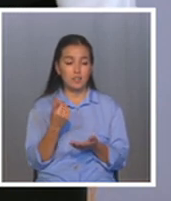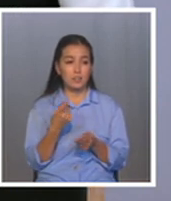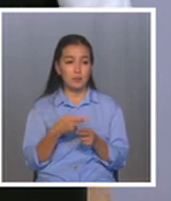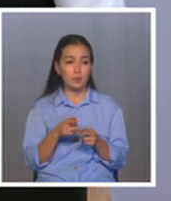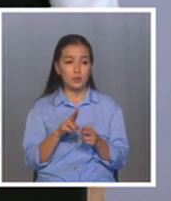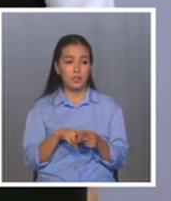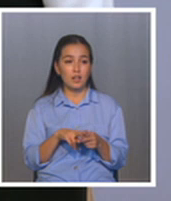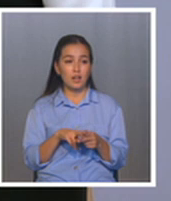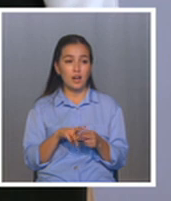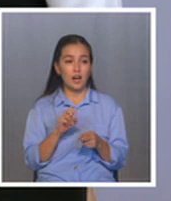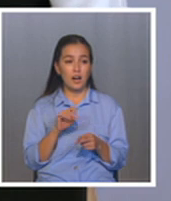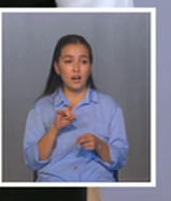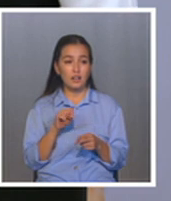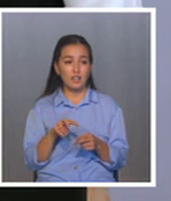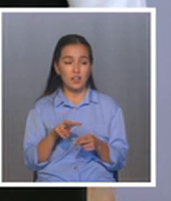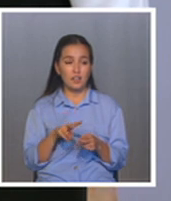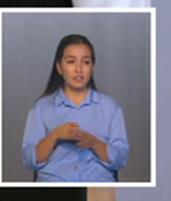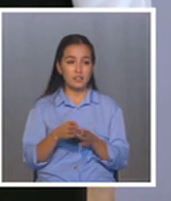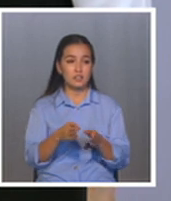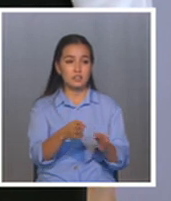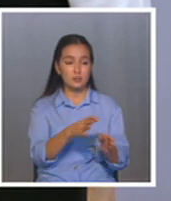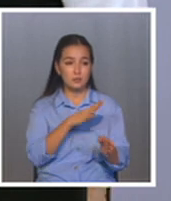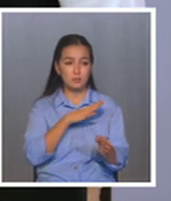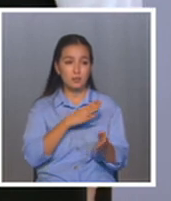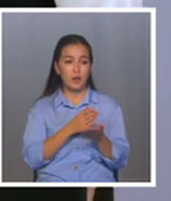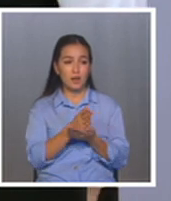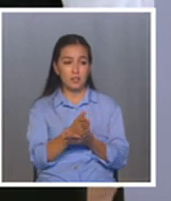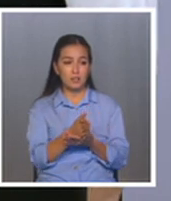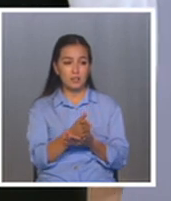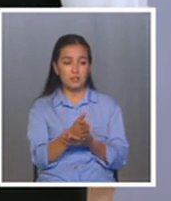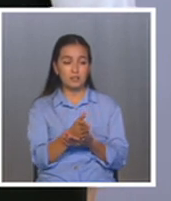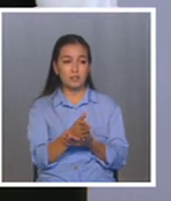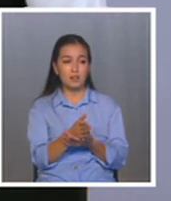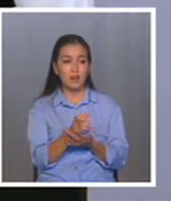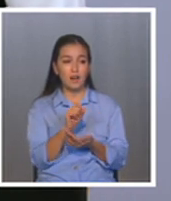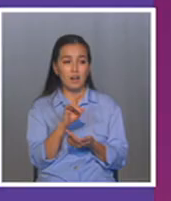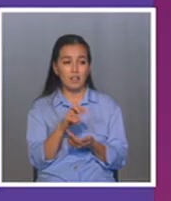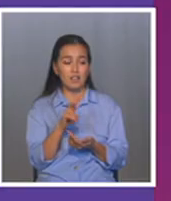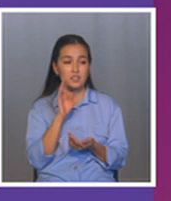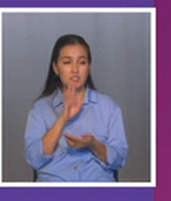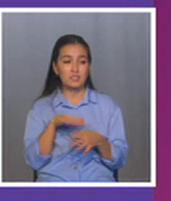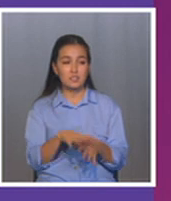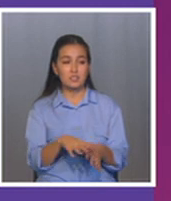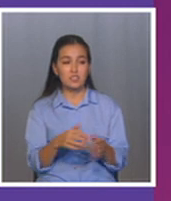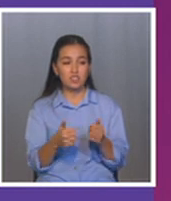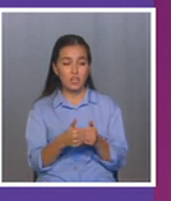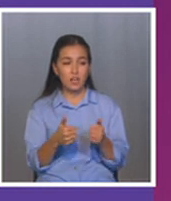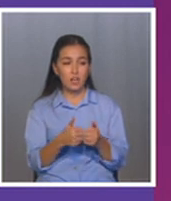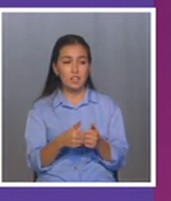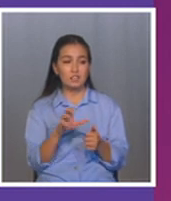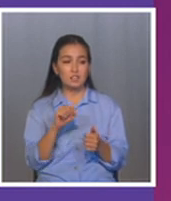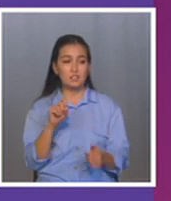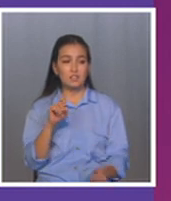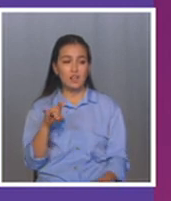ол Арал теңізін жағалай өткен бағыт боп саналады. Арал теңізін жағалай келе,